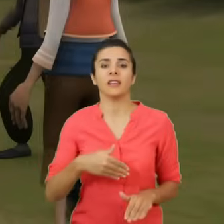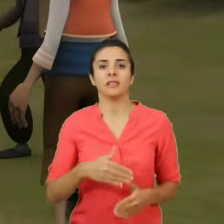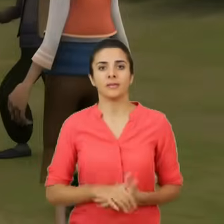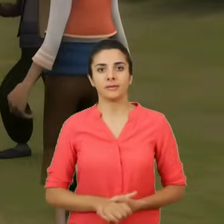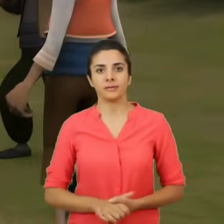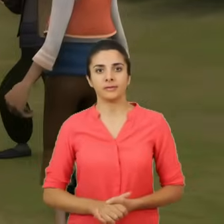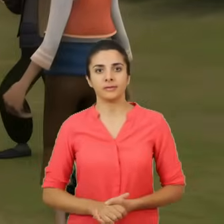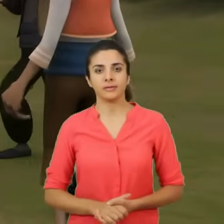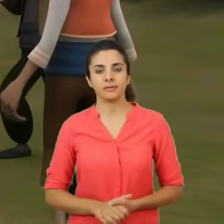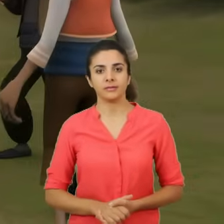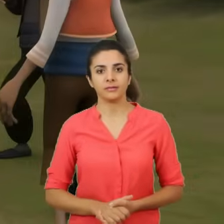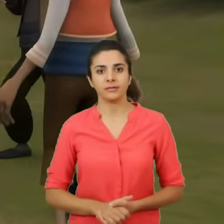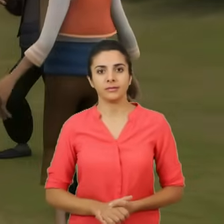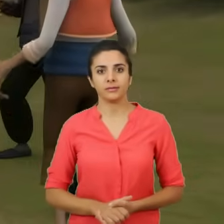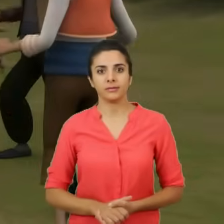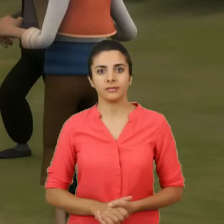Karşısında belirdi.